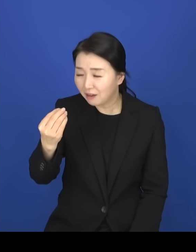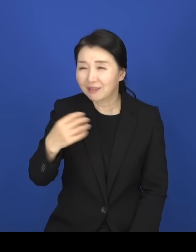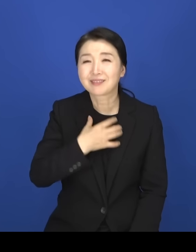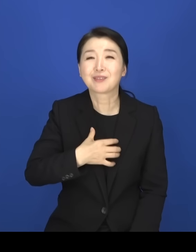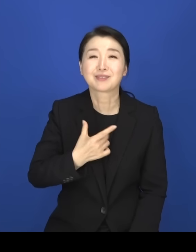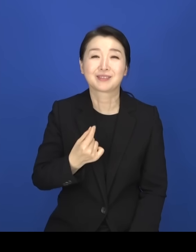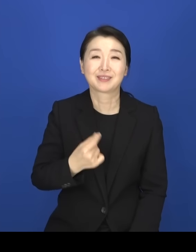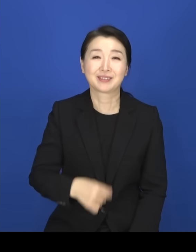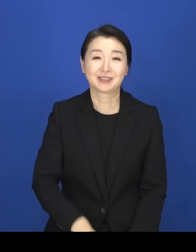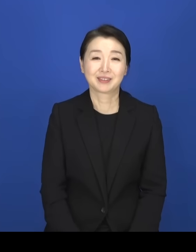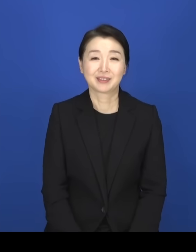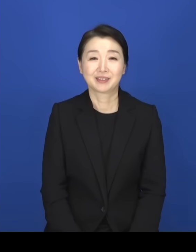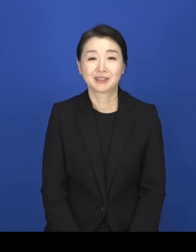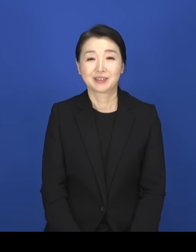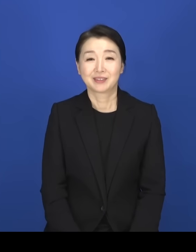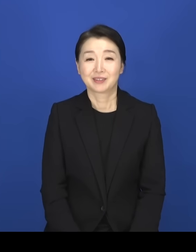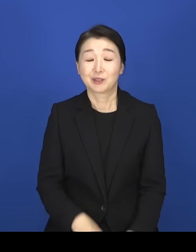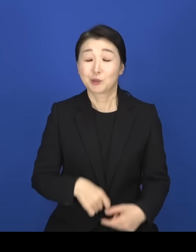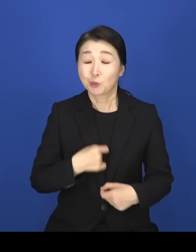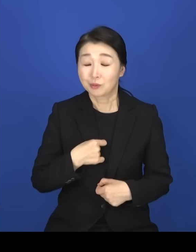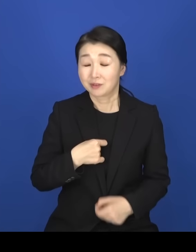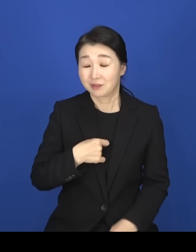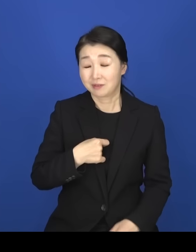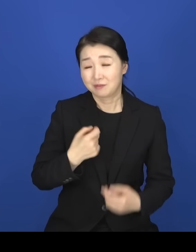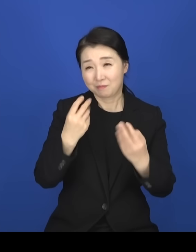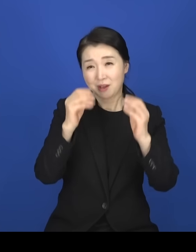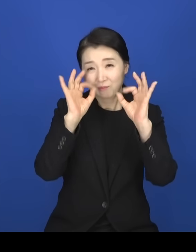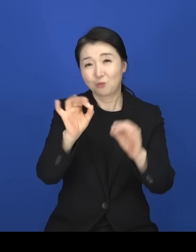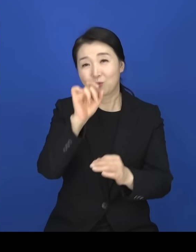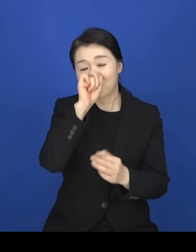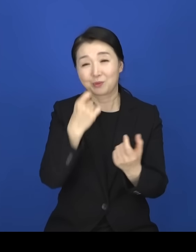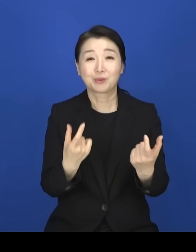솔직히 좀 잘 나왔으면 좋겠고